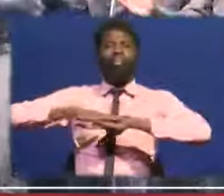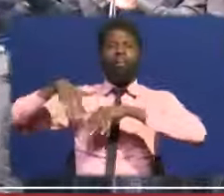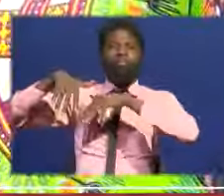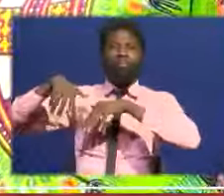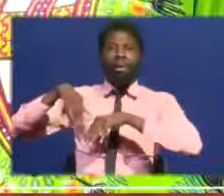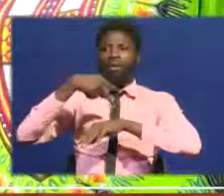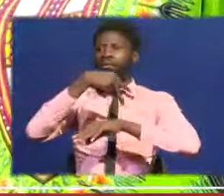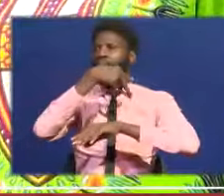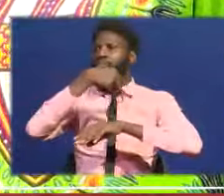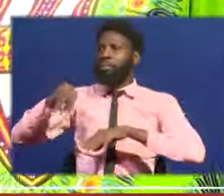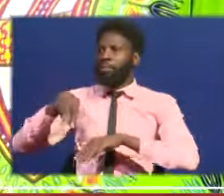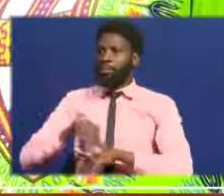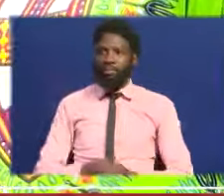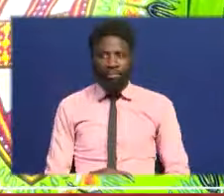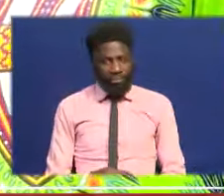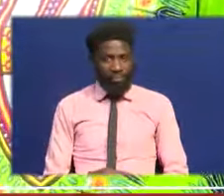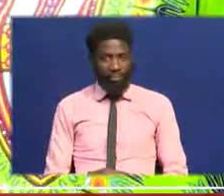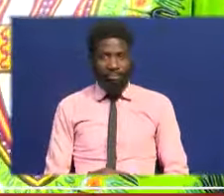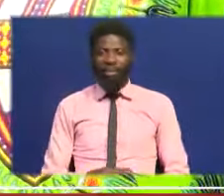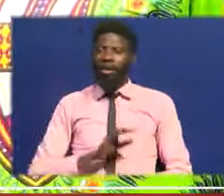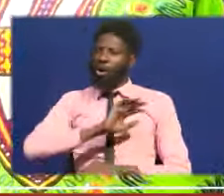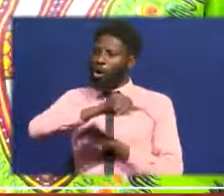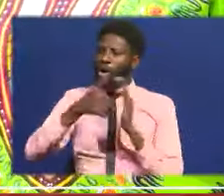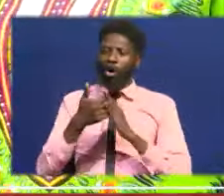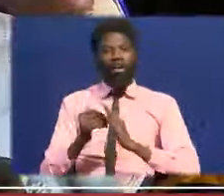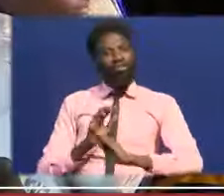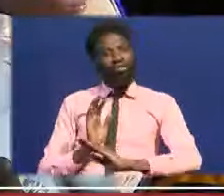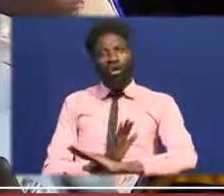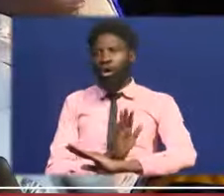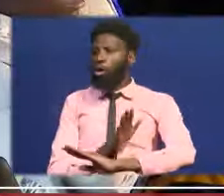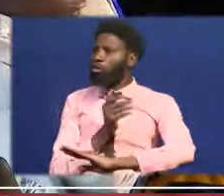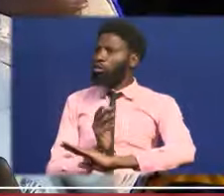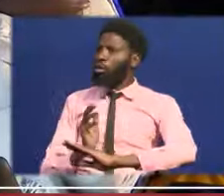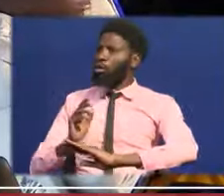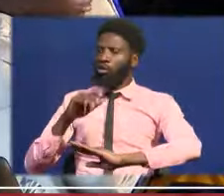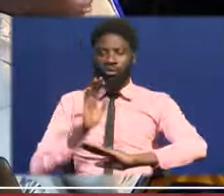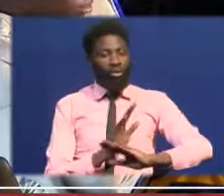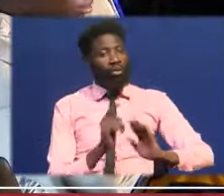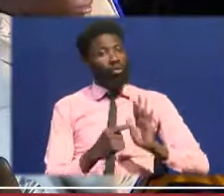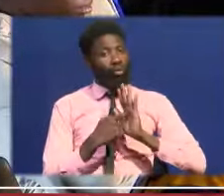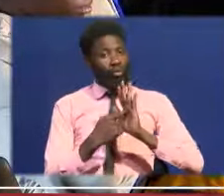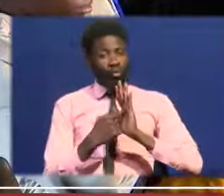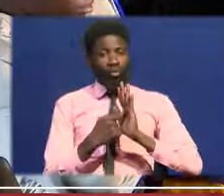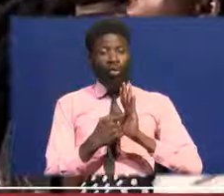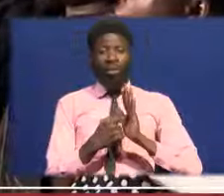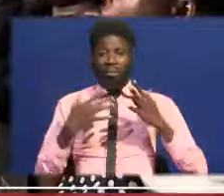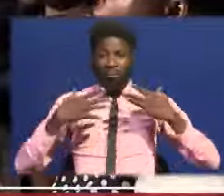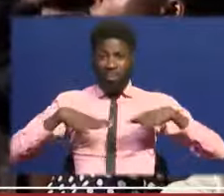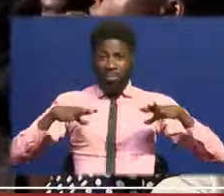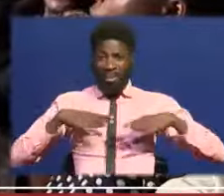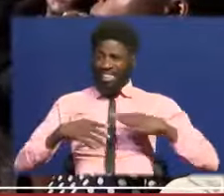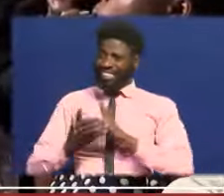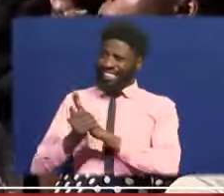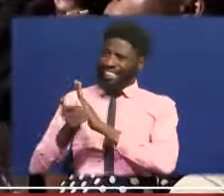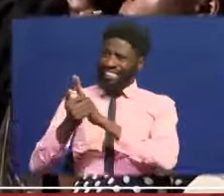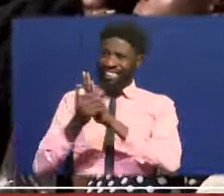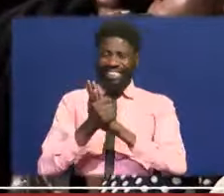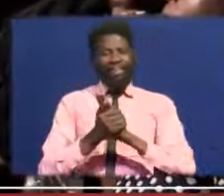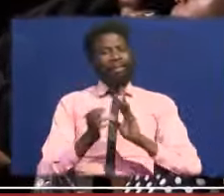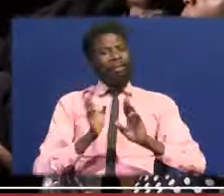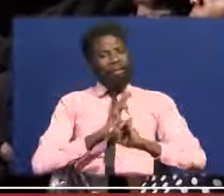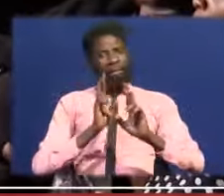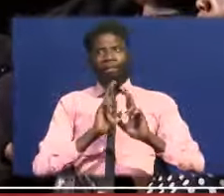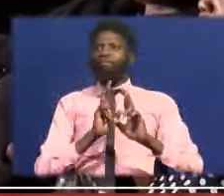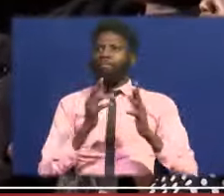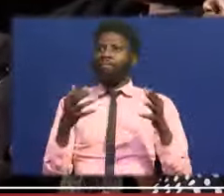Kila nota ya muziki hapa ikiashiria shauku na kujitolea kwa waimbaji hawa wenye talanta, wakiwavutia watazamaji